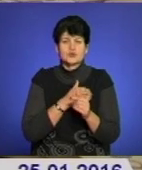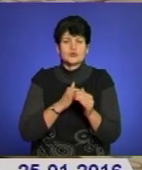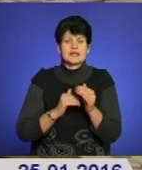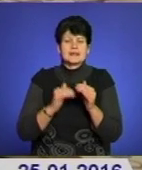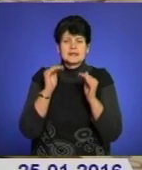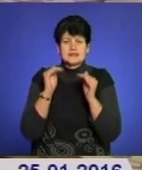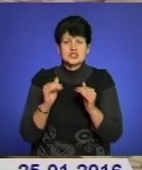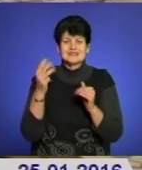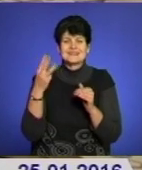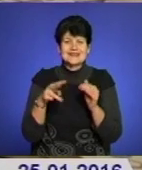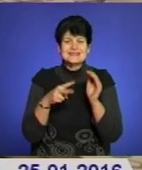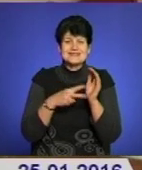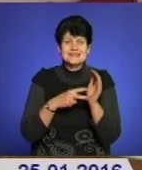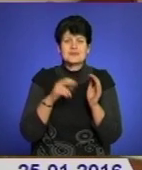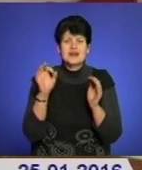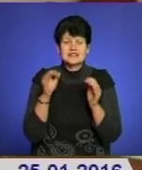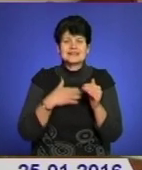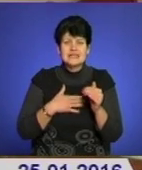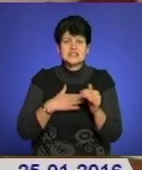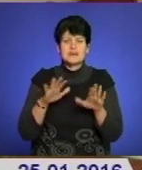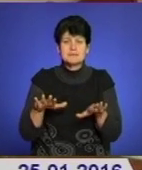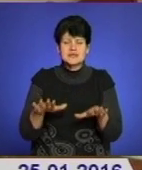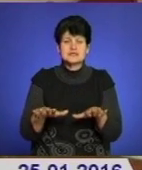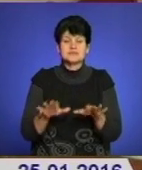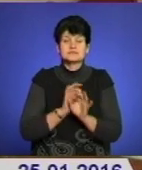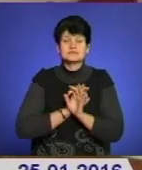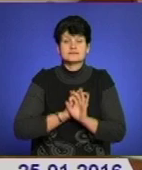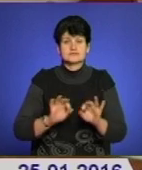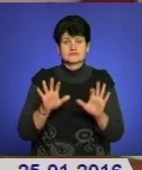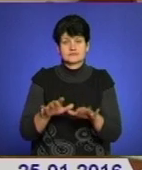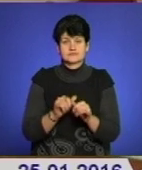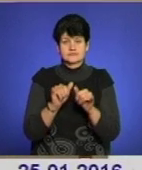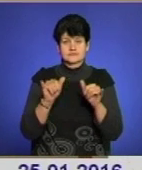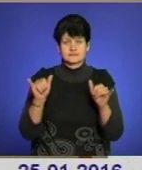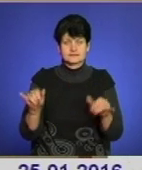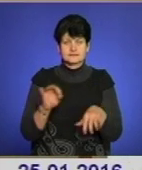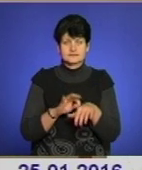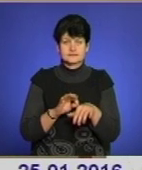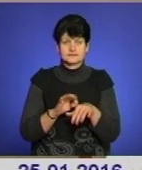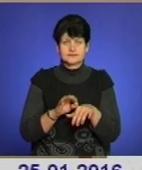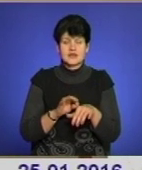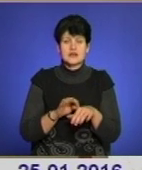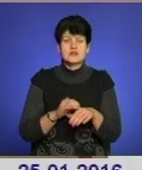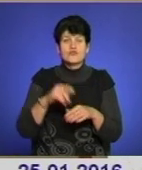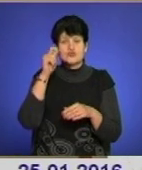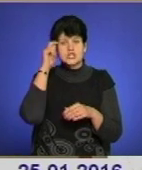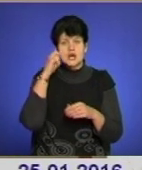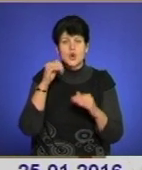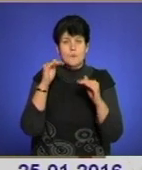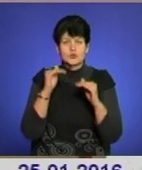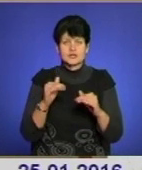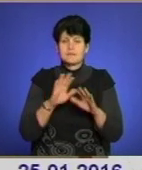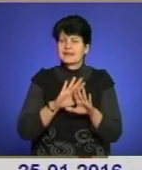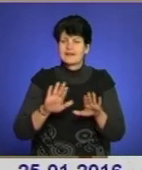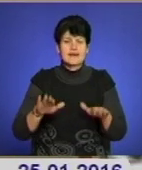37 градусів наш організм – ідеальне місце для активного розмноження вірусу. З жаропонижуючих засобів ми ні в якому разі